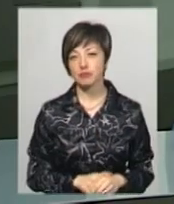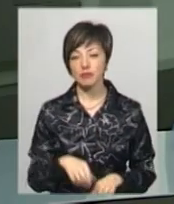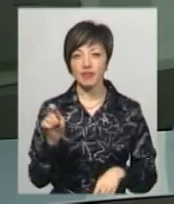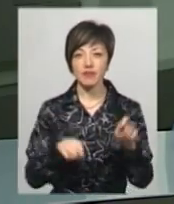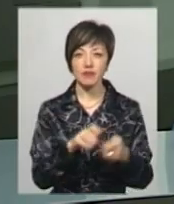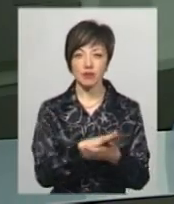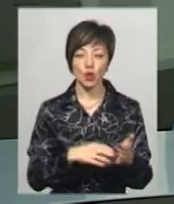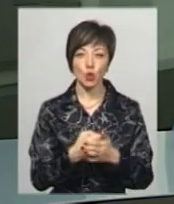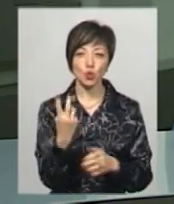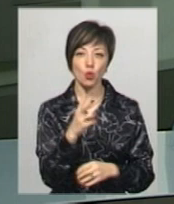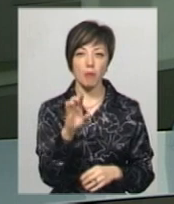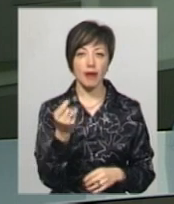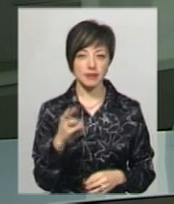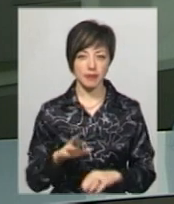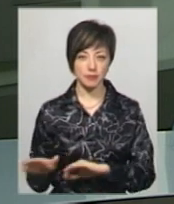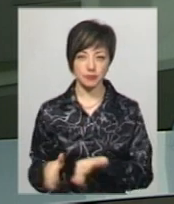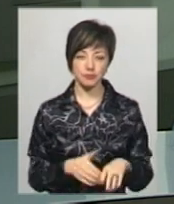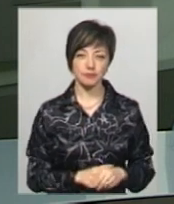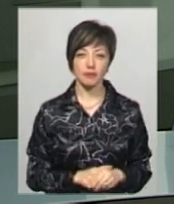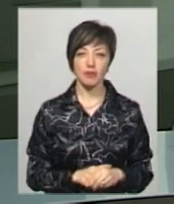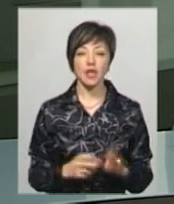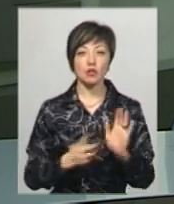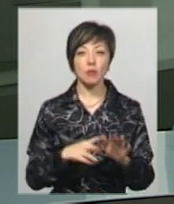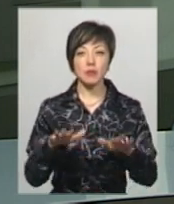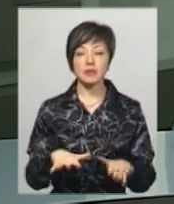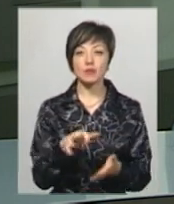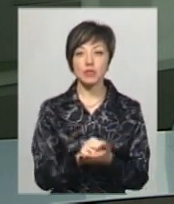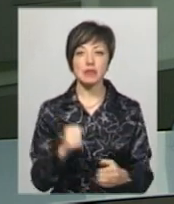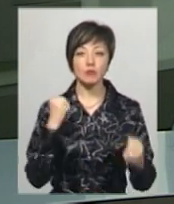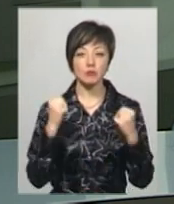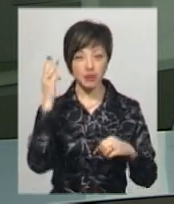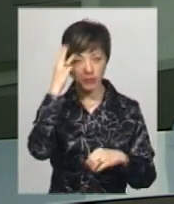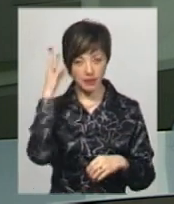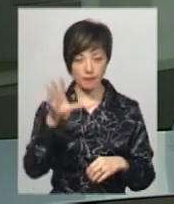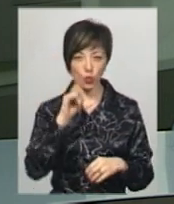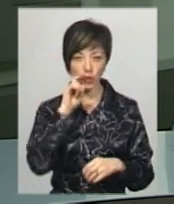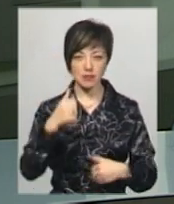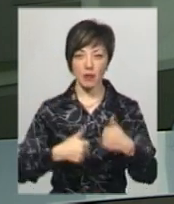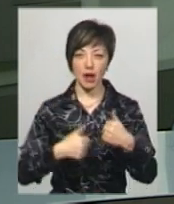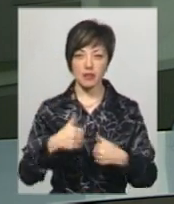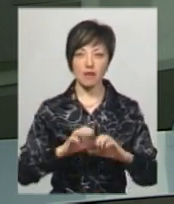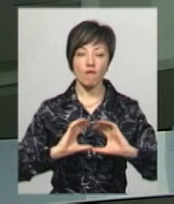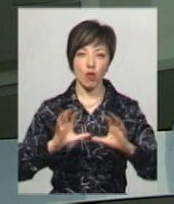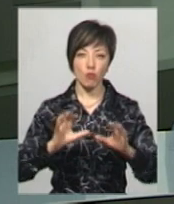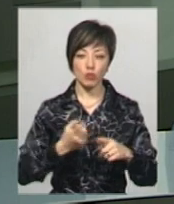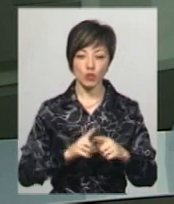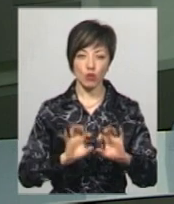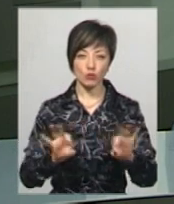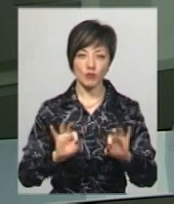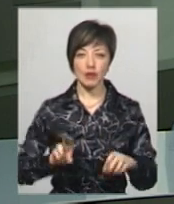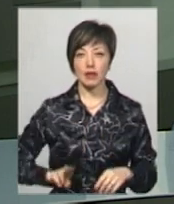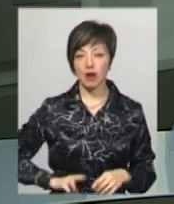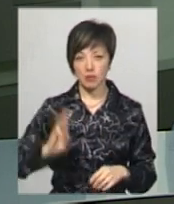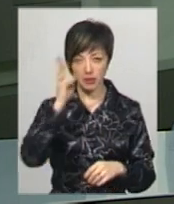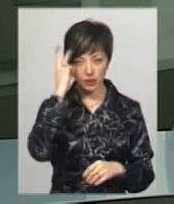Фестиваль триватиме до 2 березня. Сьоме місце посіли спортсмени Хмельницького на всеукраїнських змаганнях з волейболу. Про це розповідає